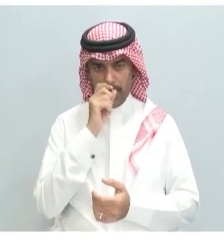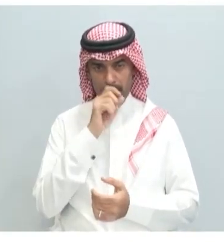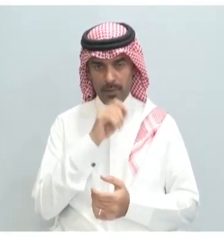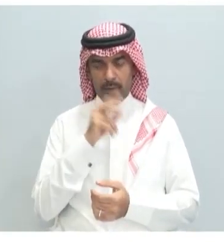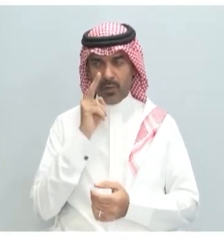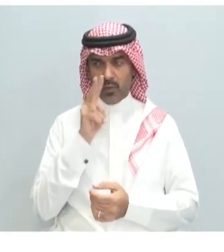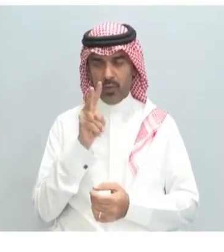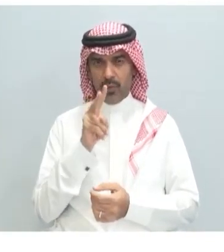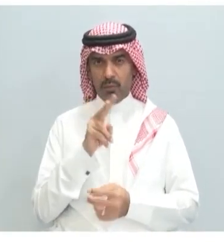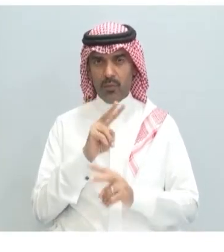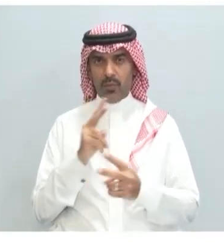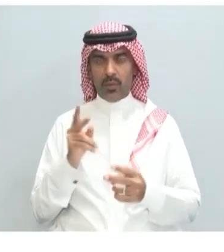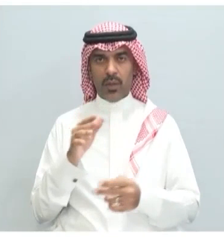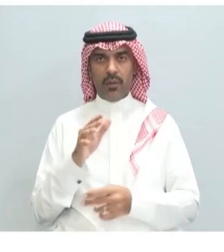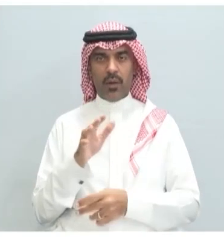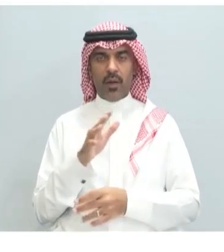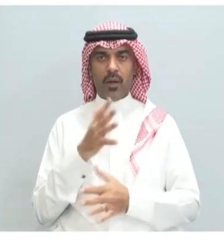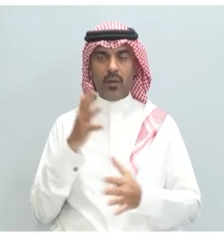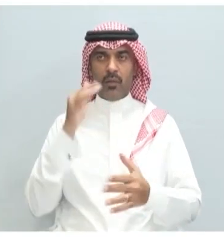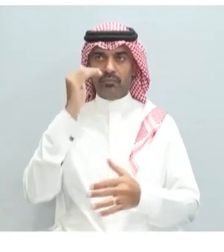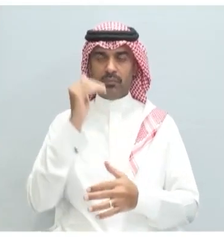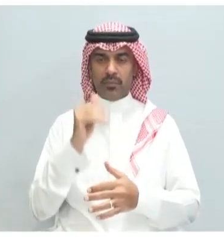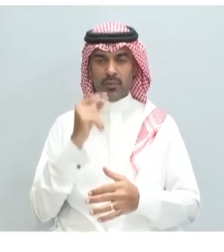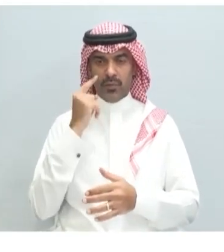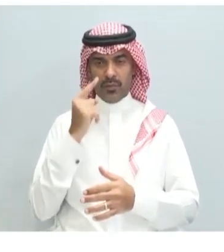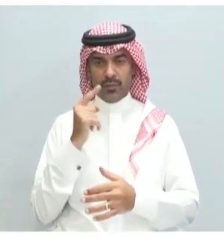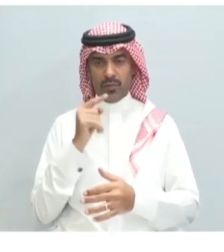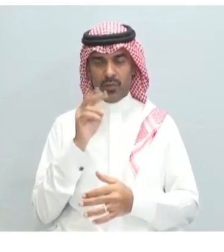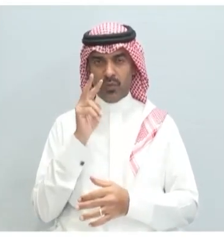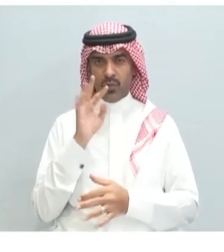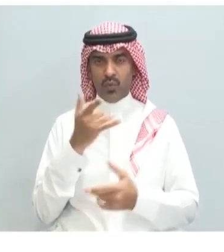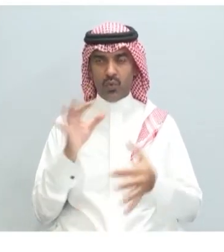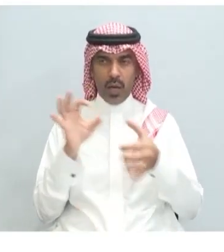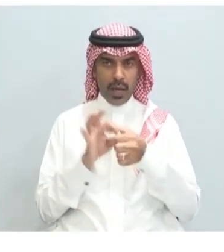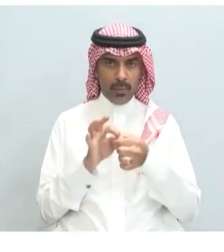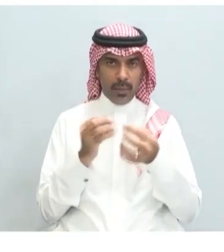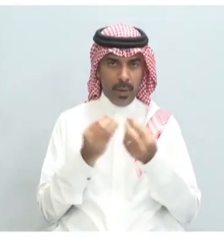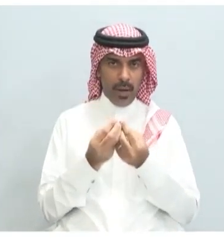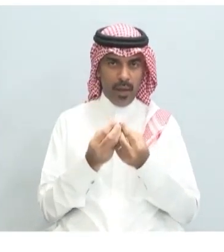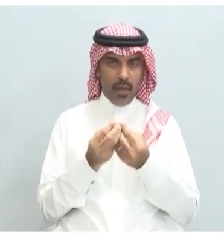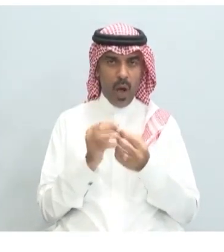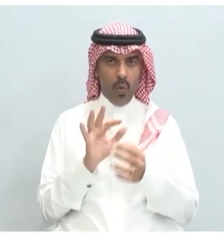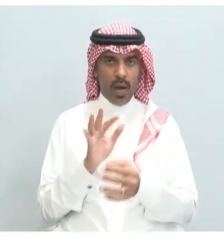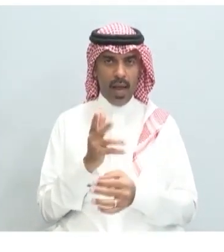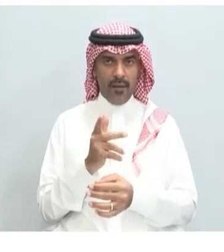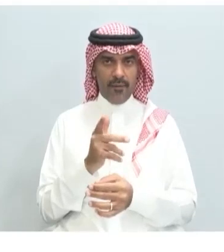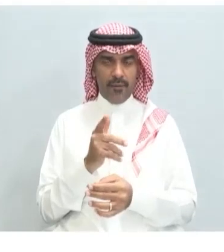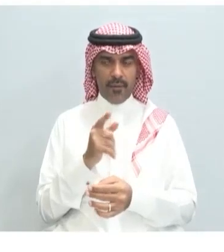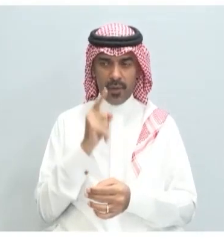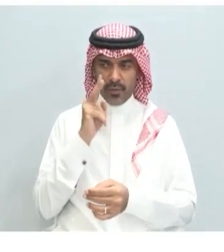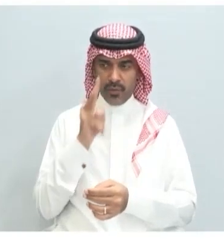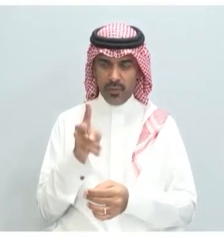اشكال مختلفه من الحوادث فبالتالي راح نشوف الان ما هو الربط او كيف ما كيف نحكم على